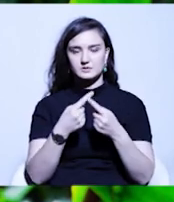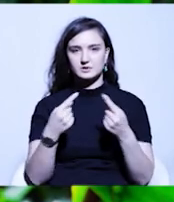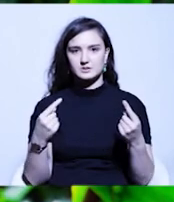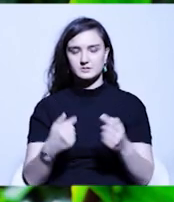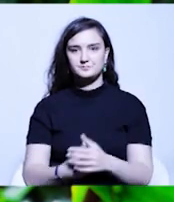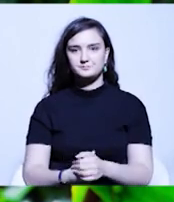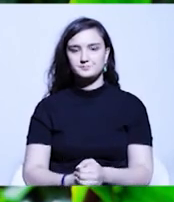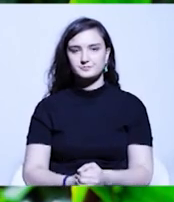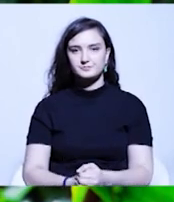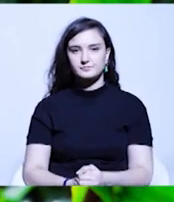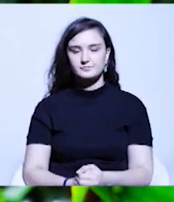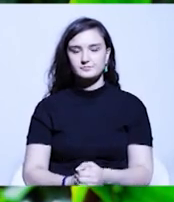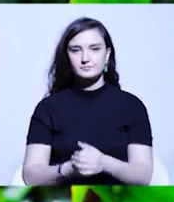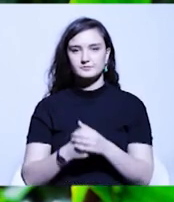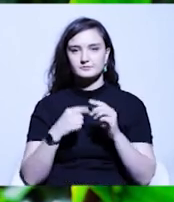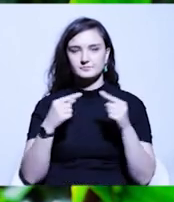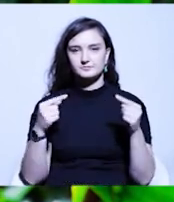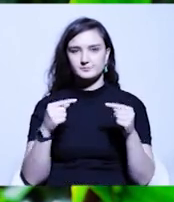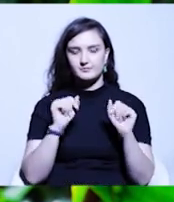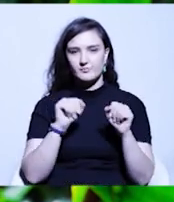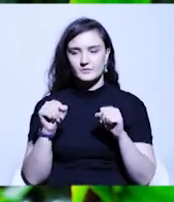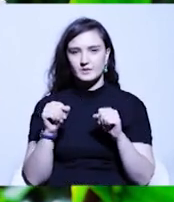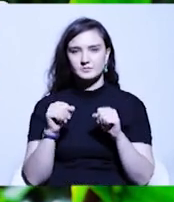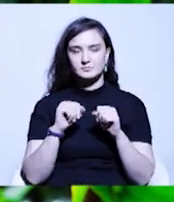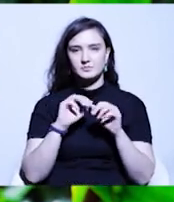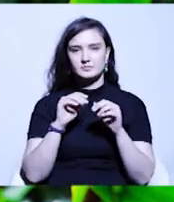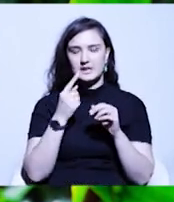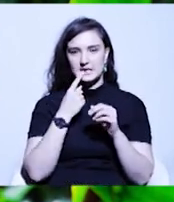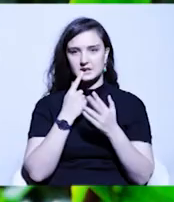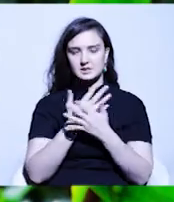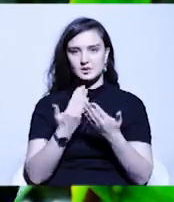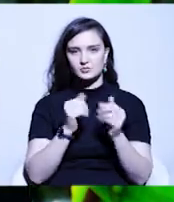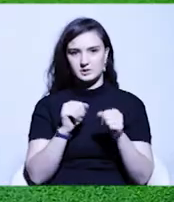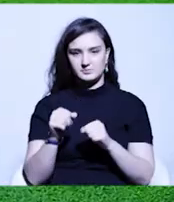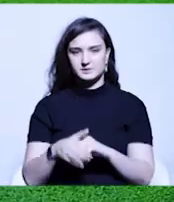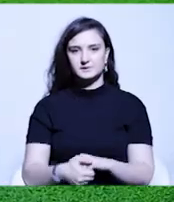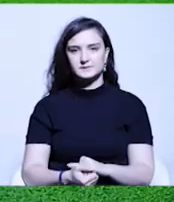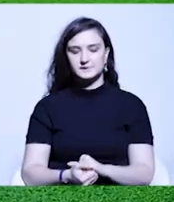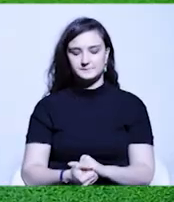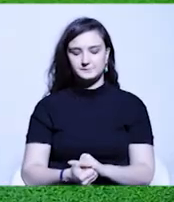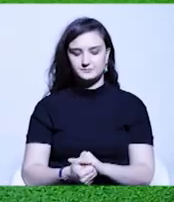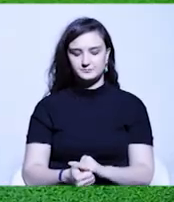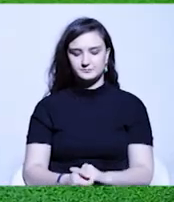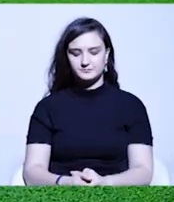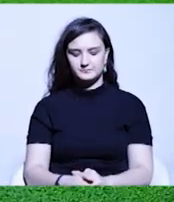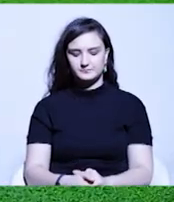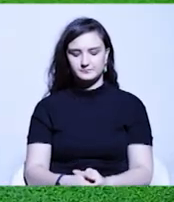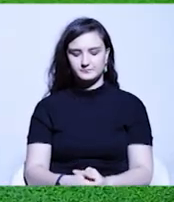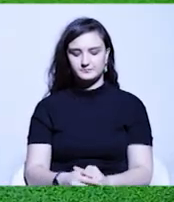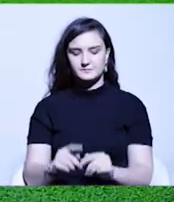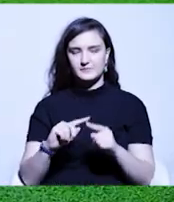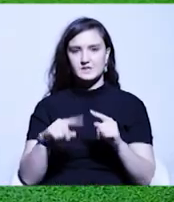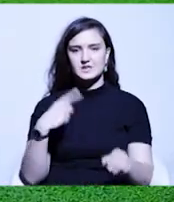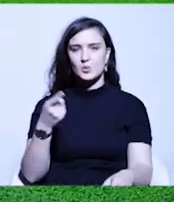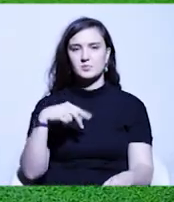სხვადასხვა სახვითი საშუალებებისა და ხერხების მხატვრული ენის საშუალებით. საუკუნების განმავლობაში